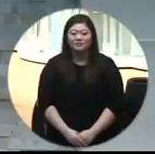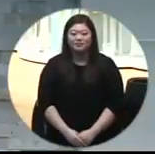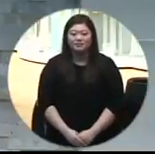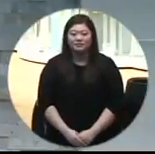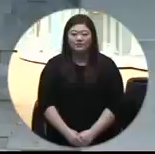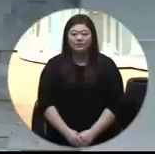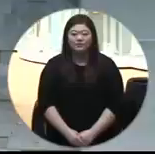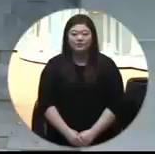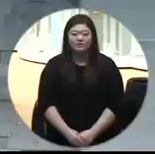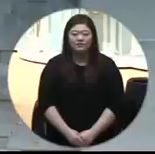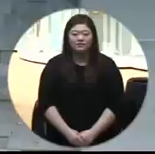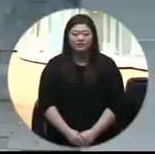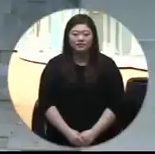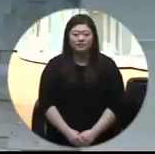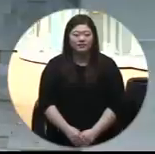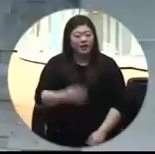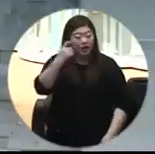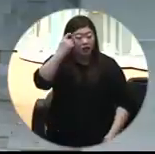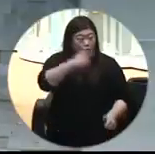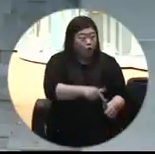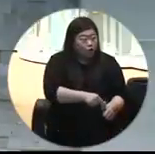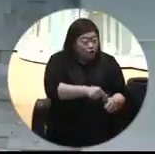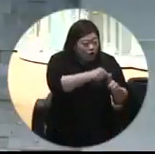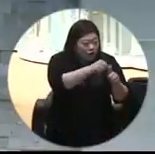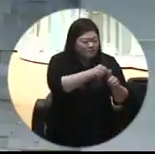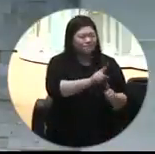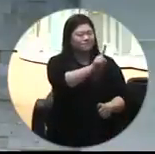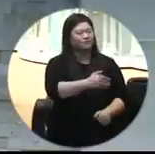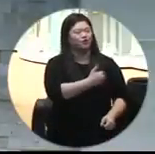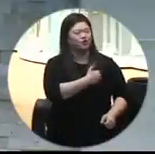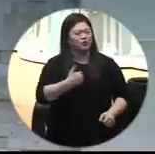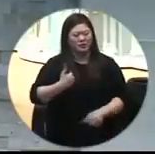한 영혼이 살아난다면 나 그것으로 기뻐하겠다는 겁니다.